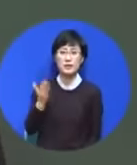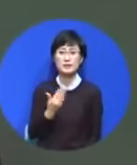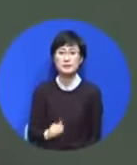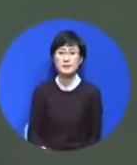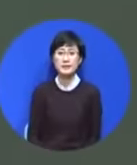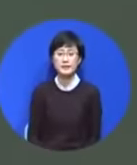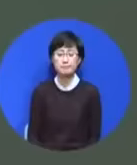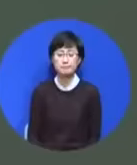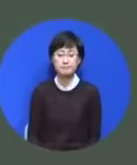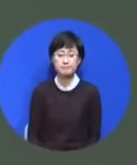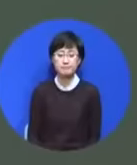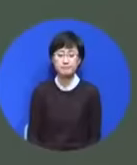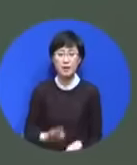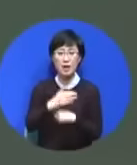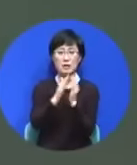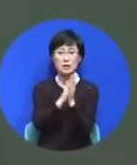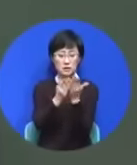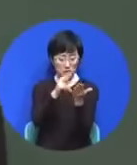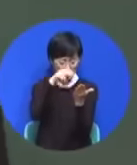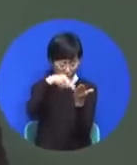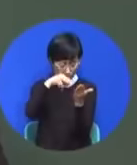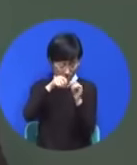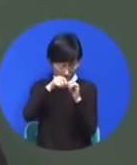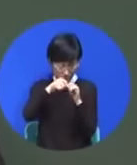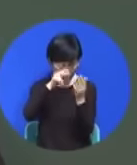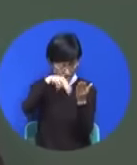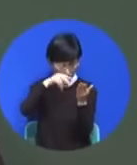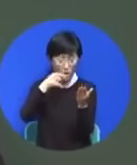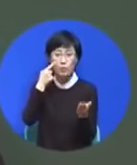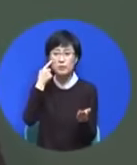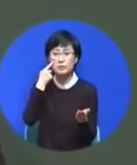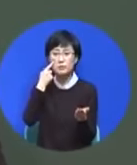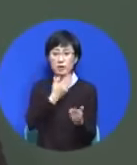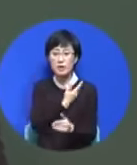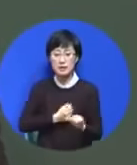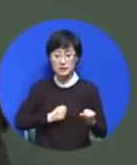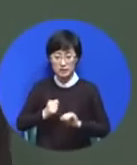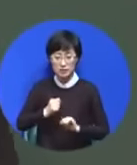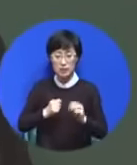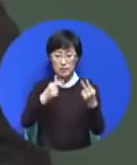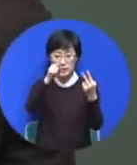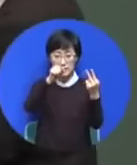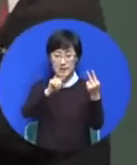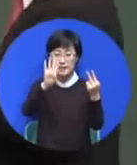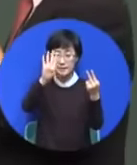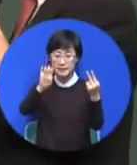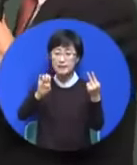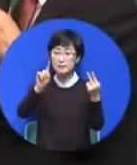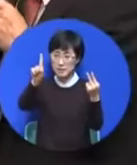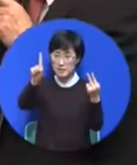겁니다 자 성경을 자세히 보세요 사동 2장 4절입니다